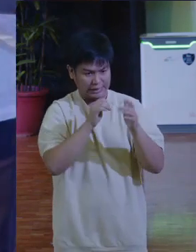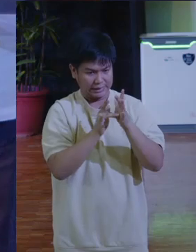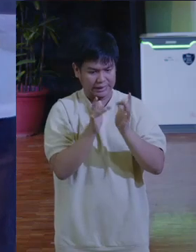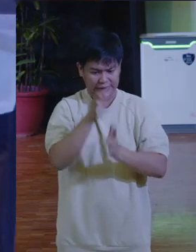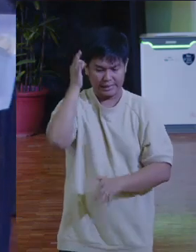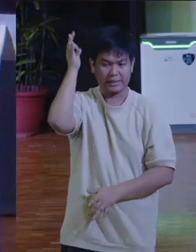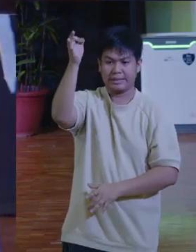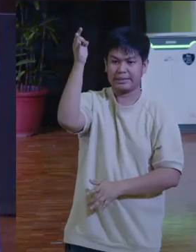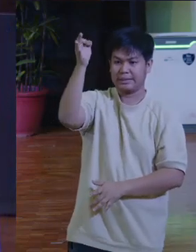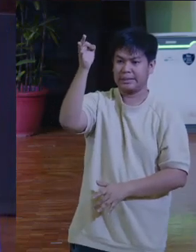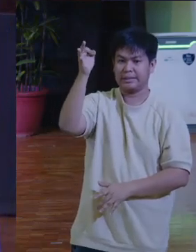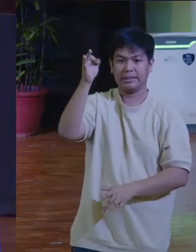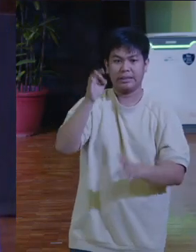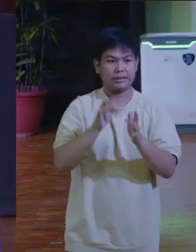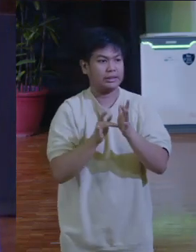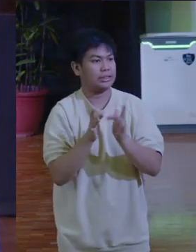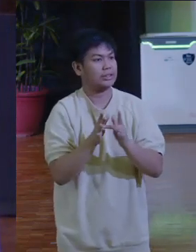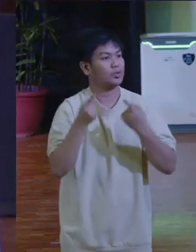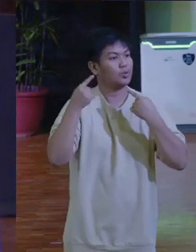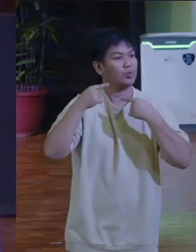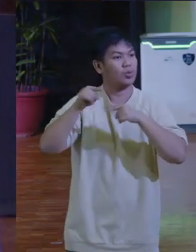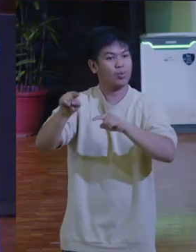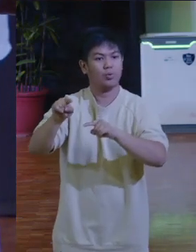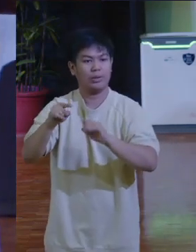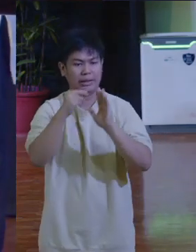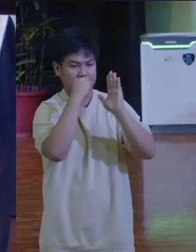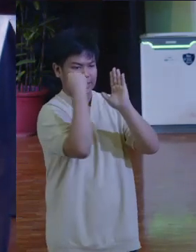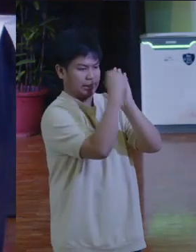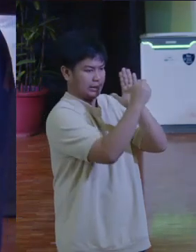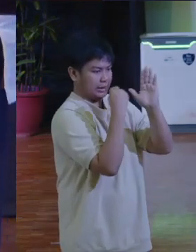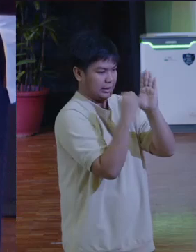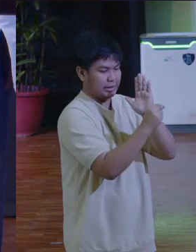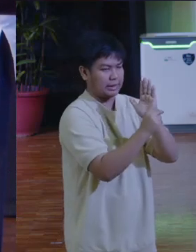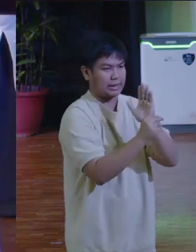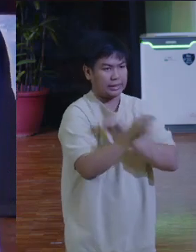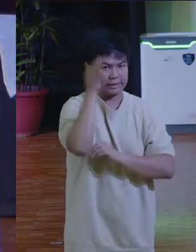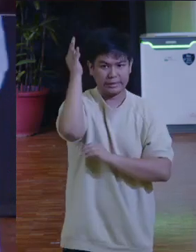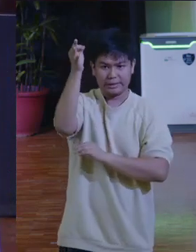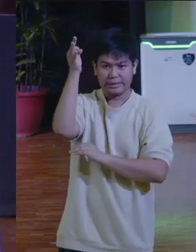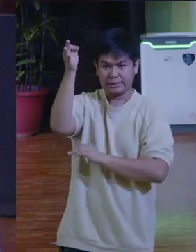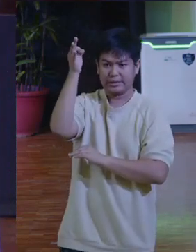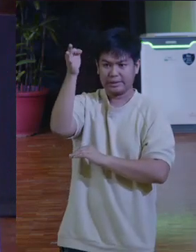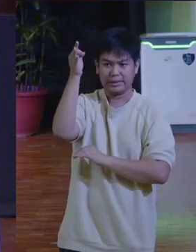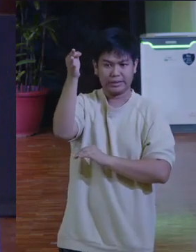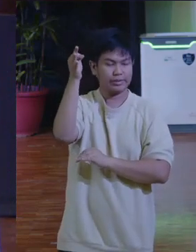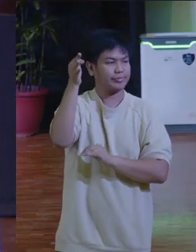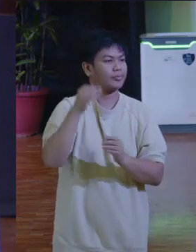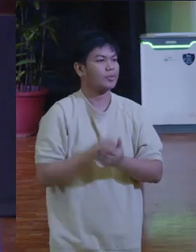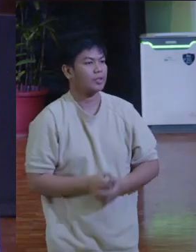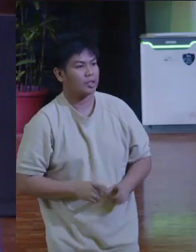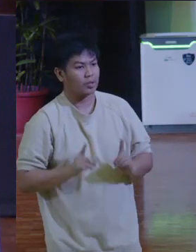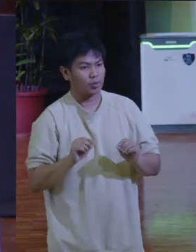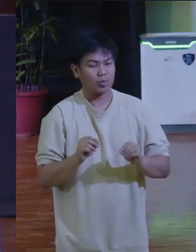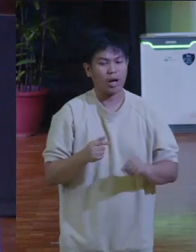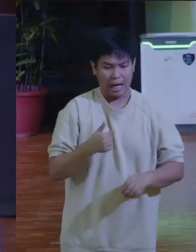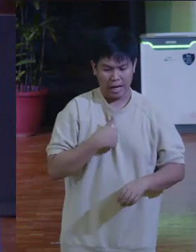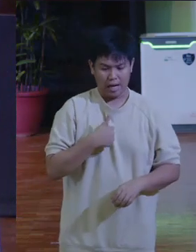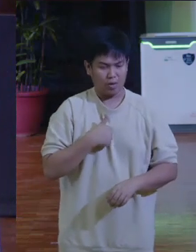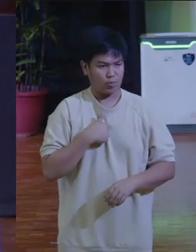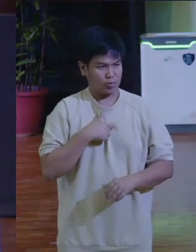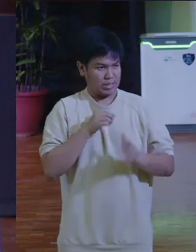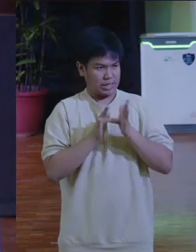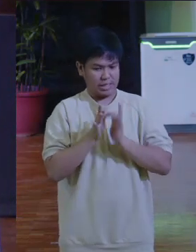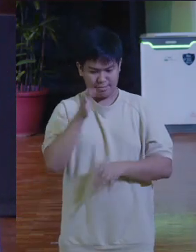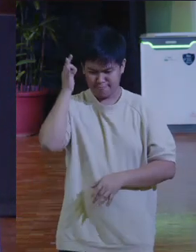pagkatapos binasa ni Jesus, di ba napunta siya sa kanyang home synagogue sa Nazareth during one of the Sabbath days. At during one